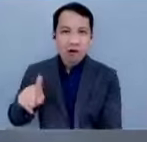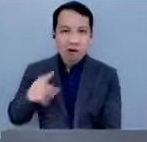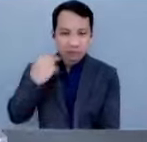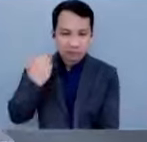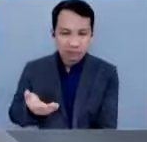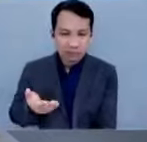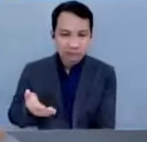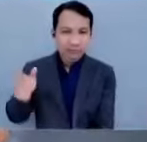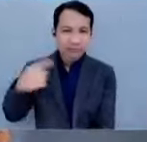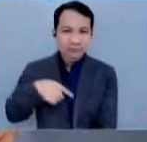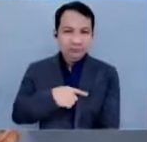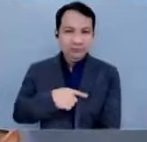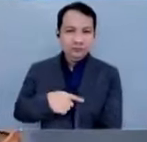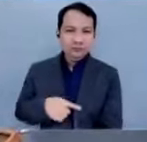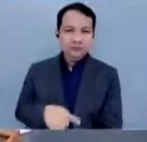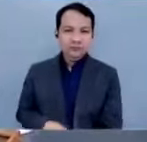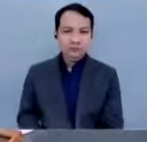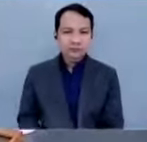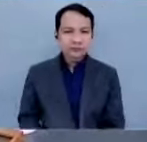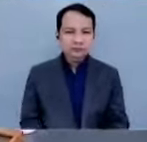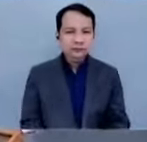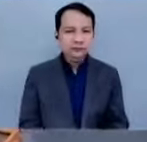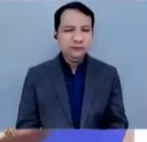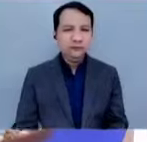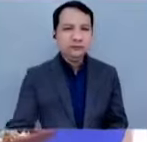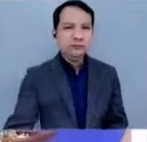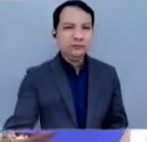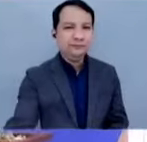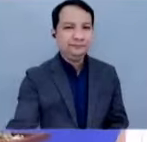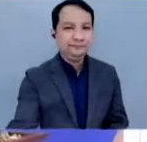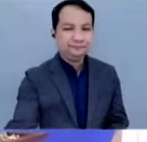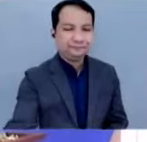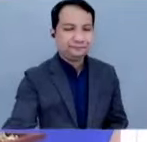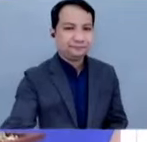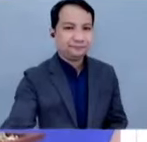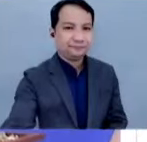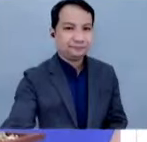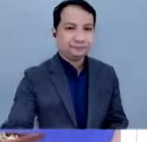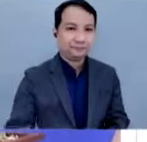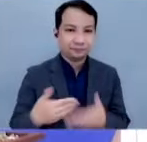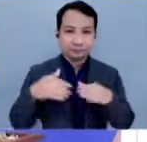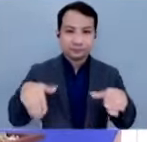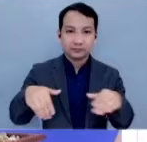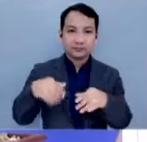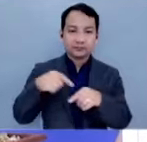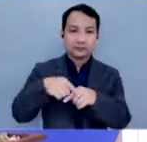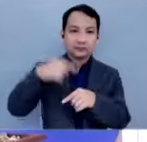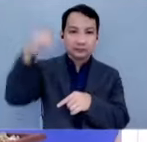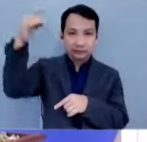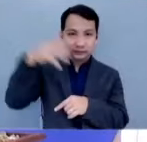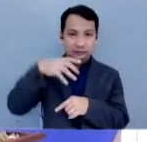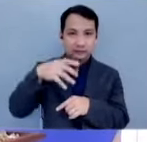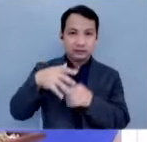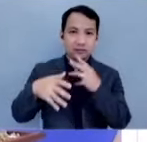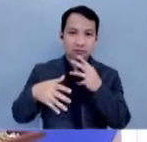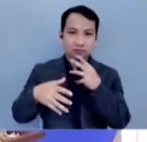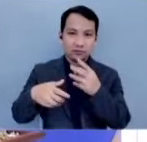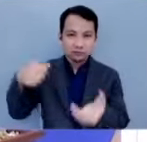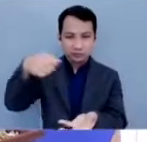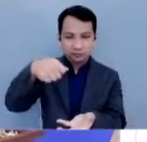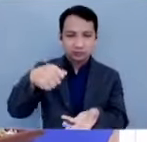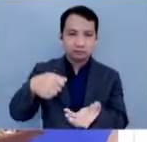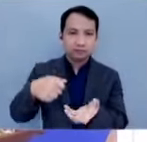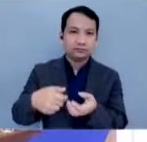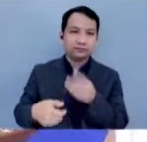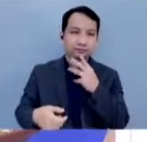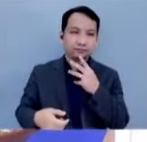namin? Napakadali lang pong alagaan ang bonsai. It's need sunlight and watering. Basic watering. Mm-hmm.